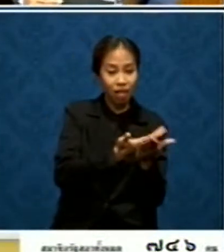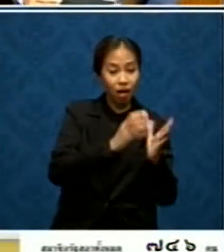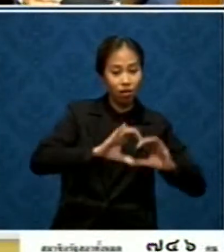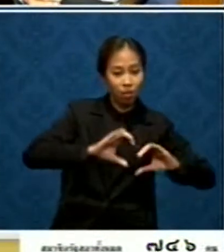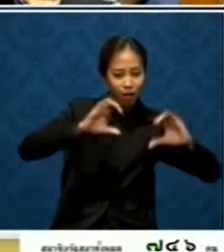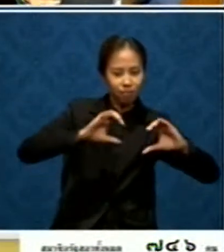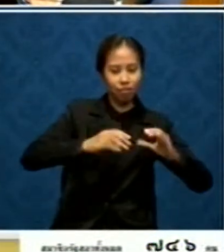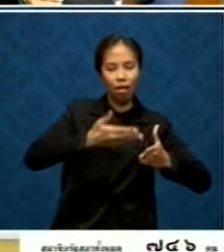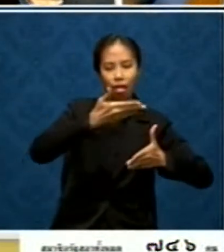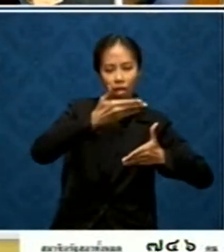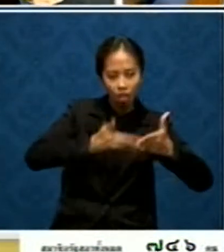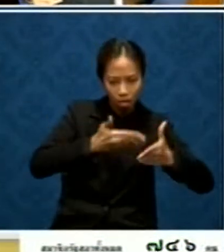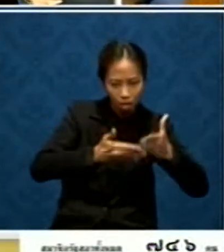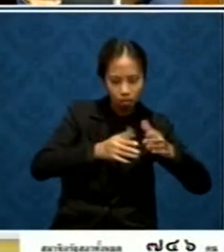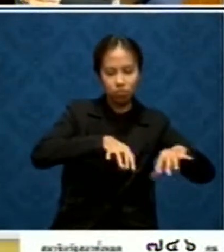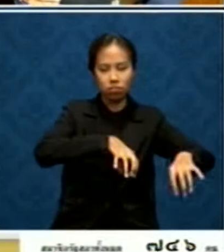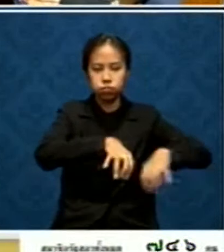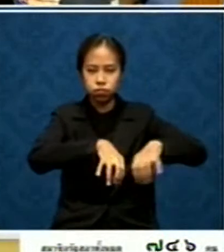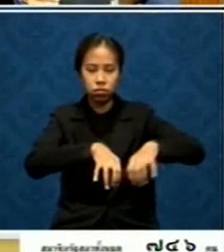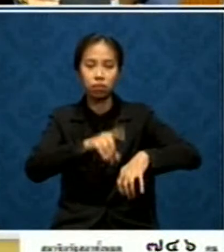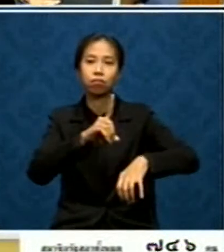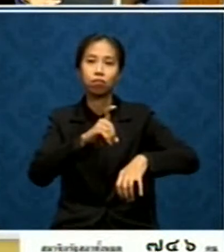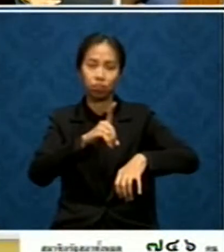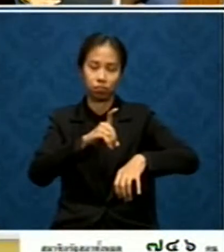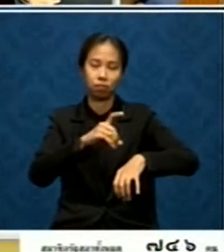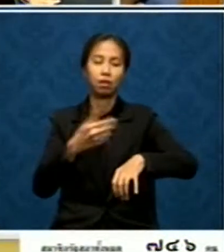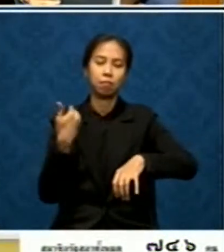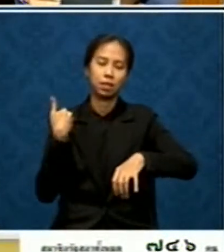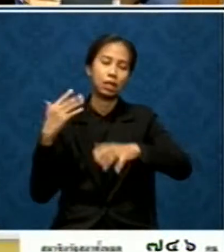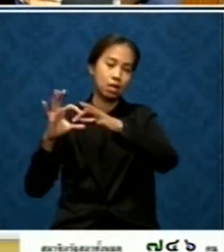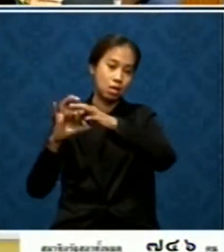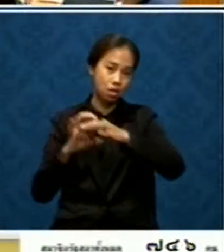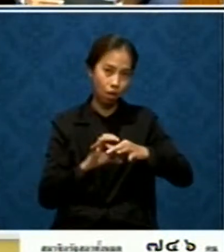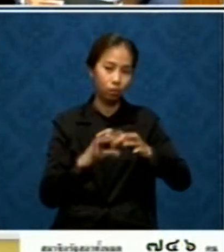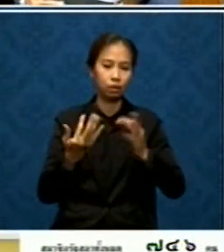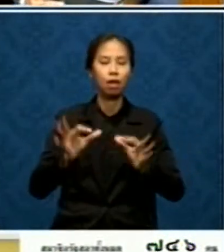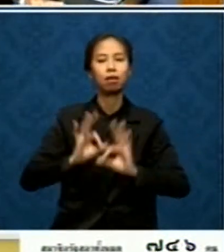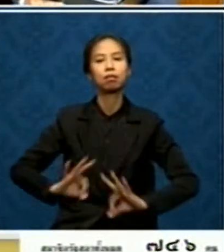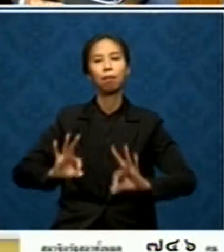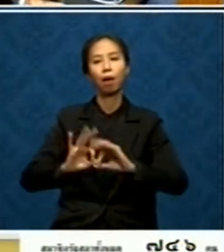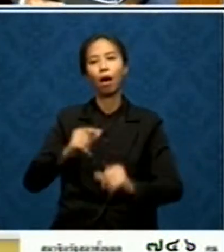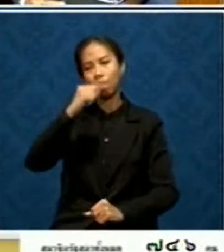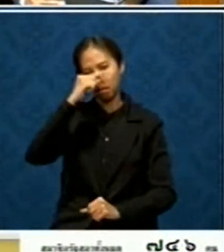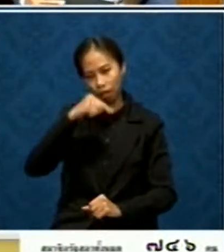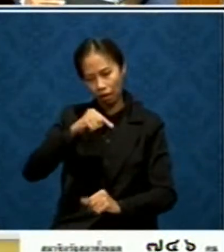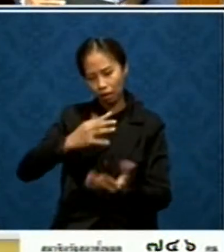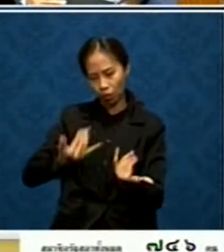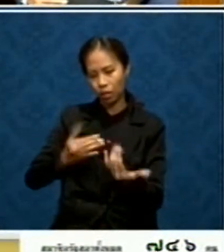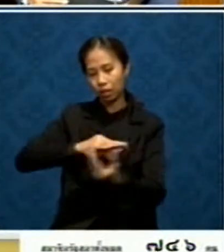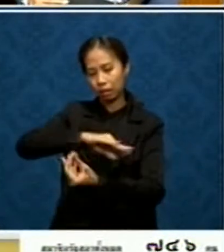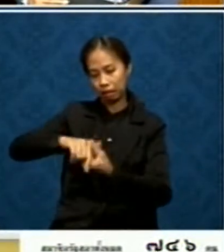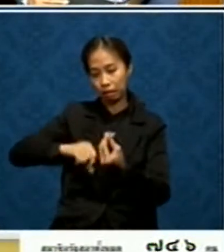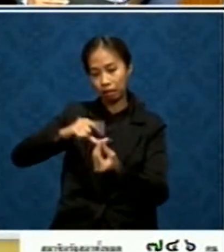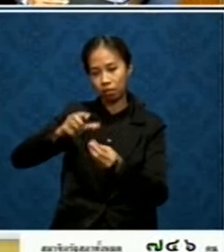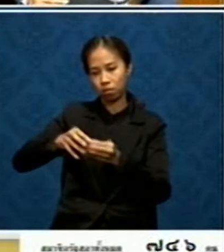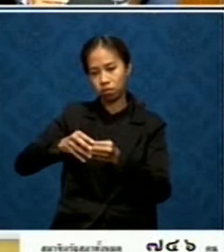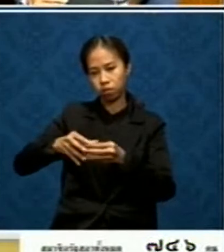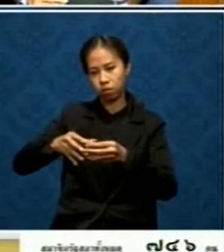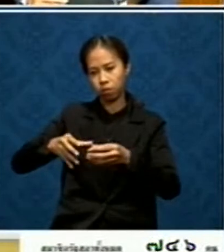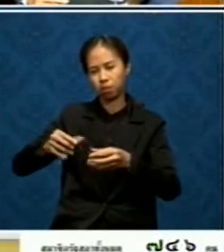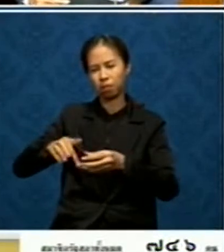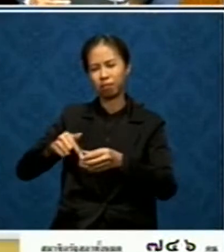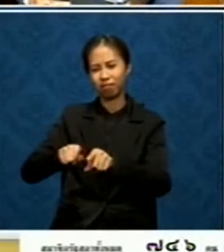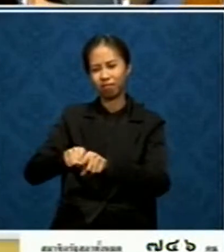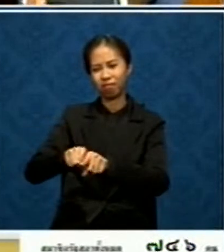ศในอนาคตและโดยเฉพาะเมื่อประเทศไทยมีอัตราการเติบโตทางเศรษฐกิจเฉลี่ยย้อนหลังอ